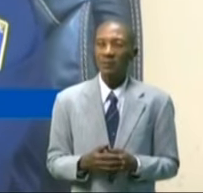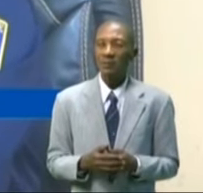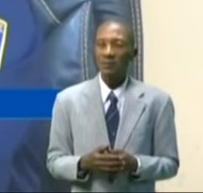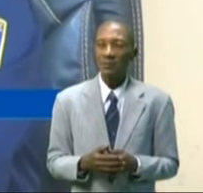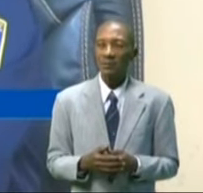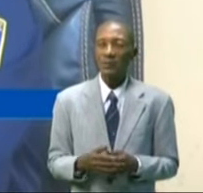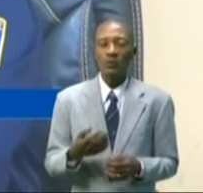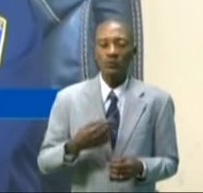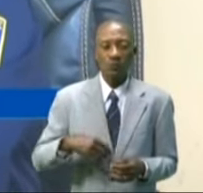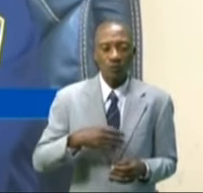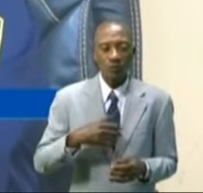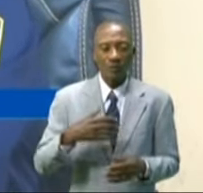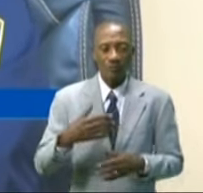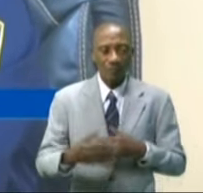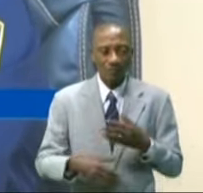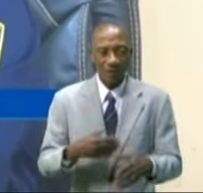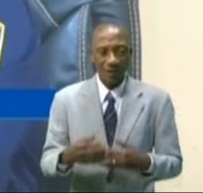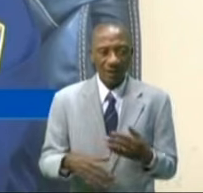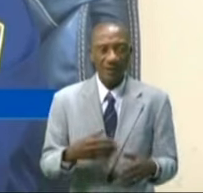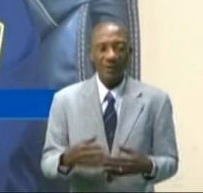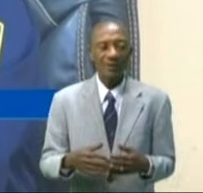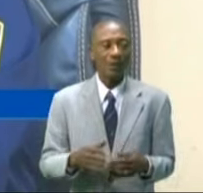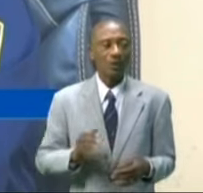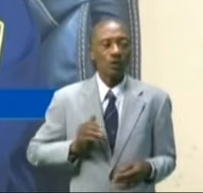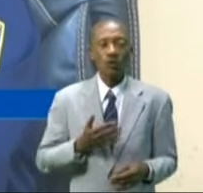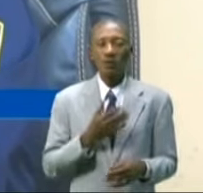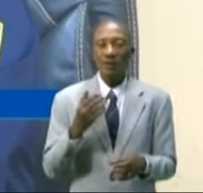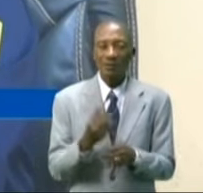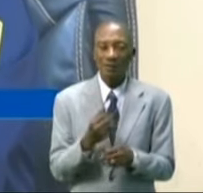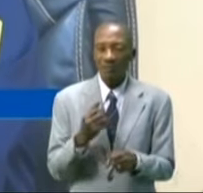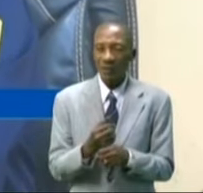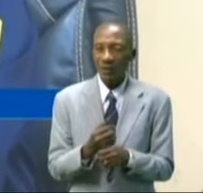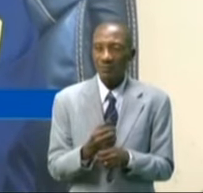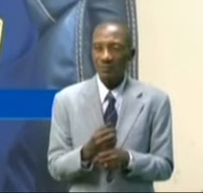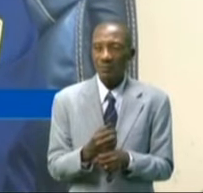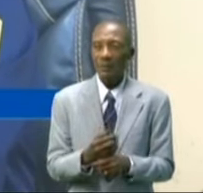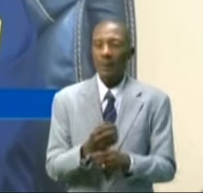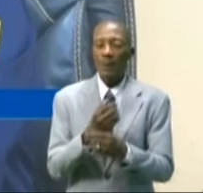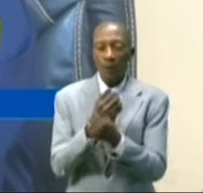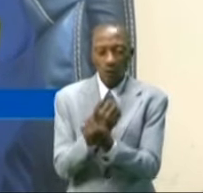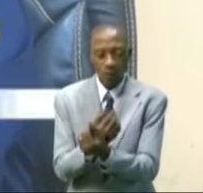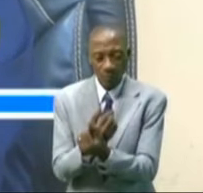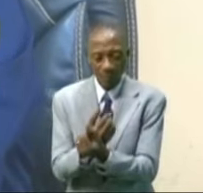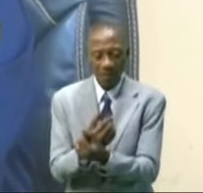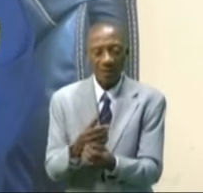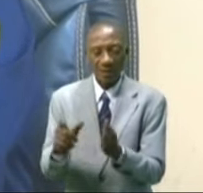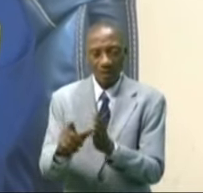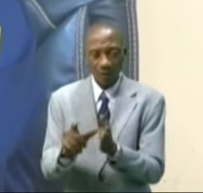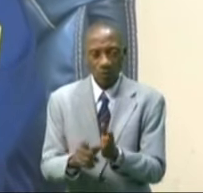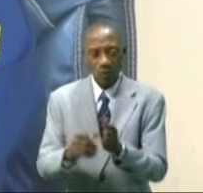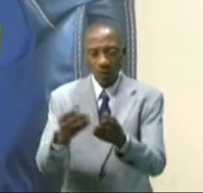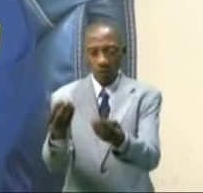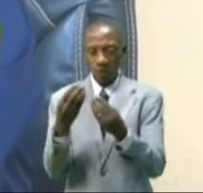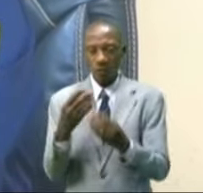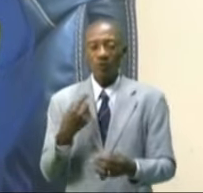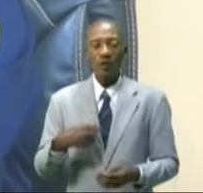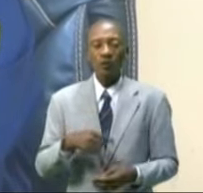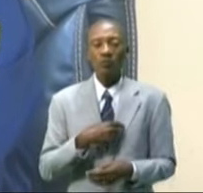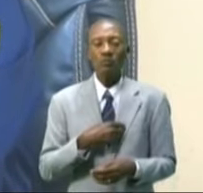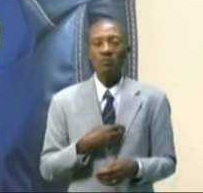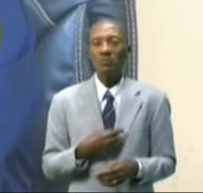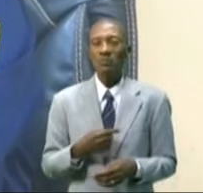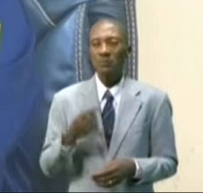suivi et l'exécution de toutes les instructions données en ce qui concerne la police par le